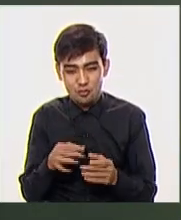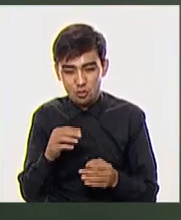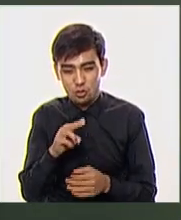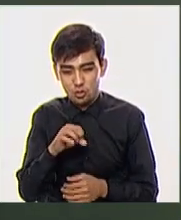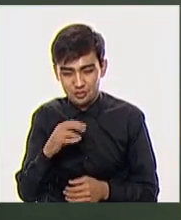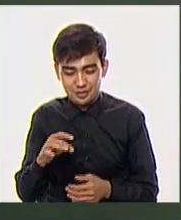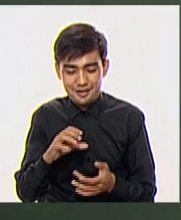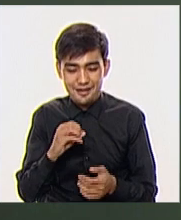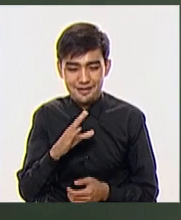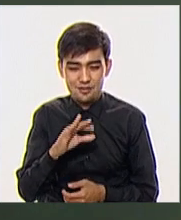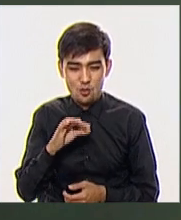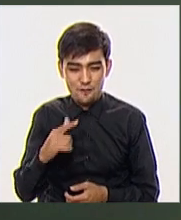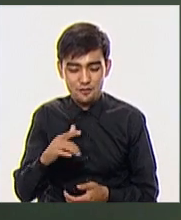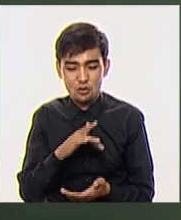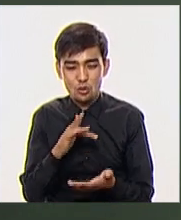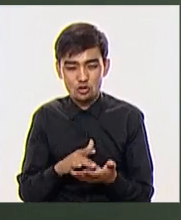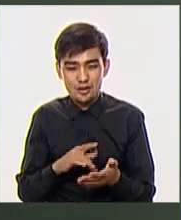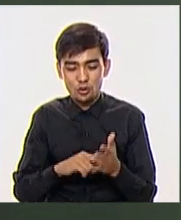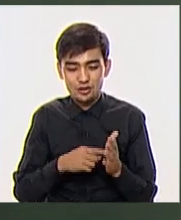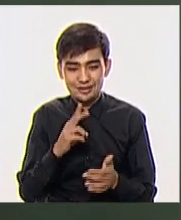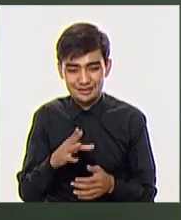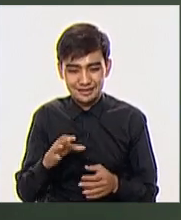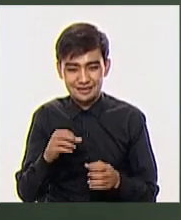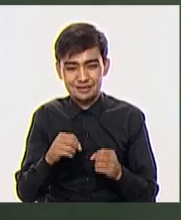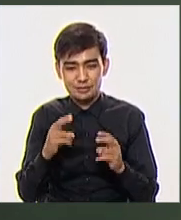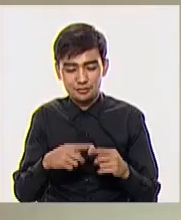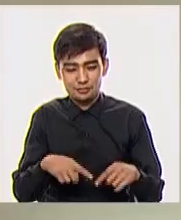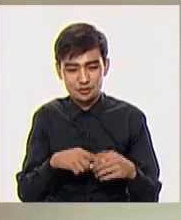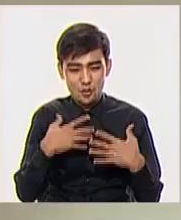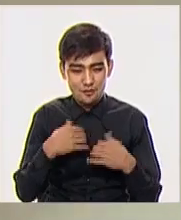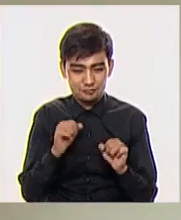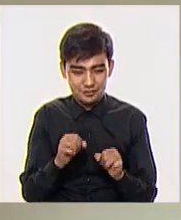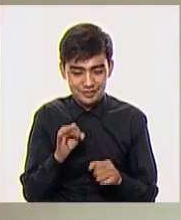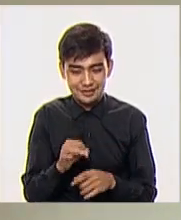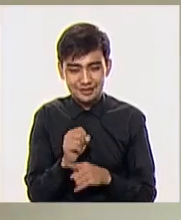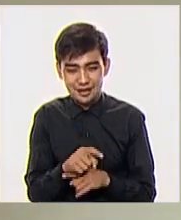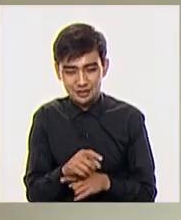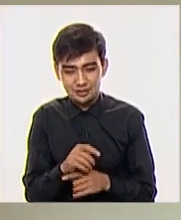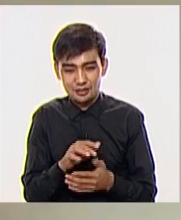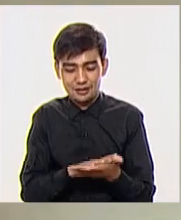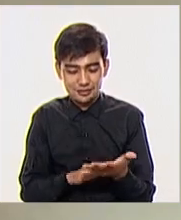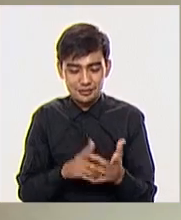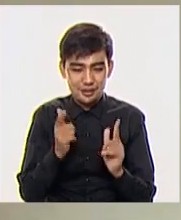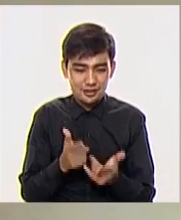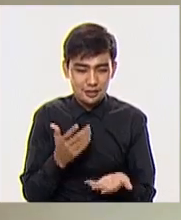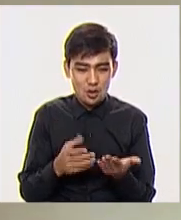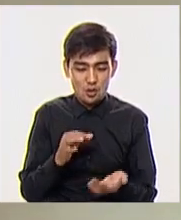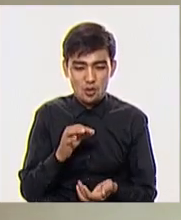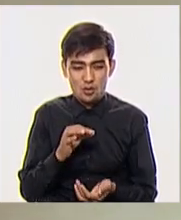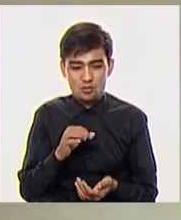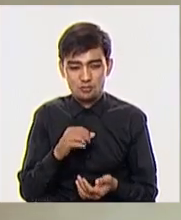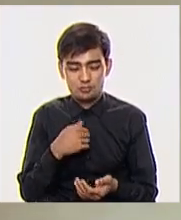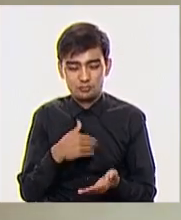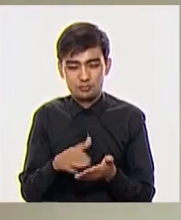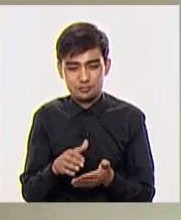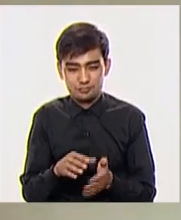донорство на портале egov.kz, специалисты посоветовали в разделе «Здравоохранение» заказать услугу регистрации согласия или отзыва органа